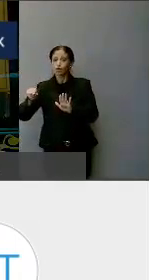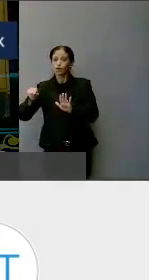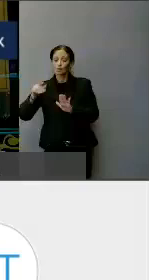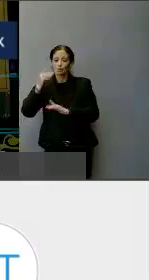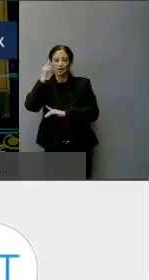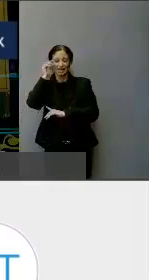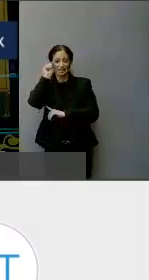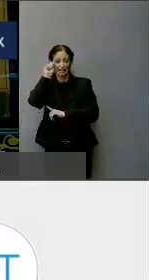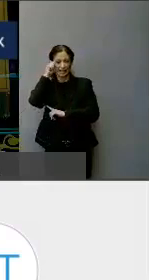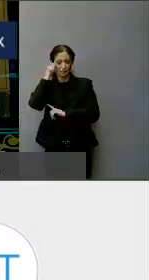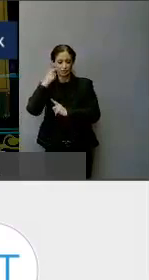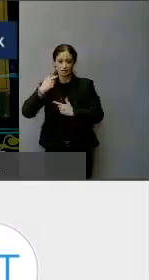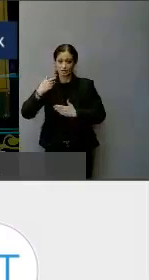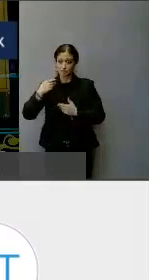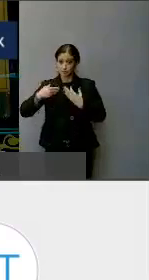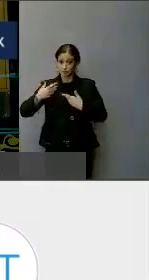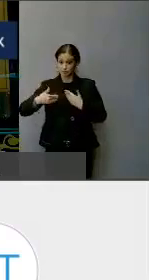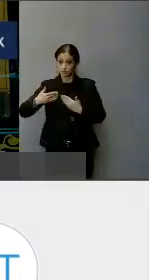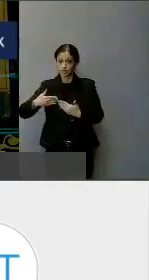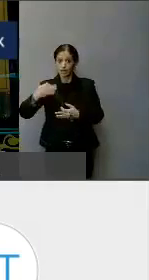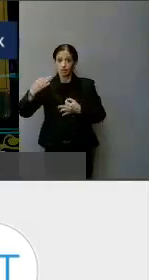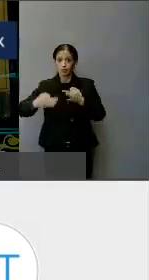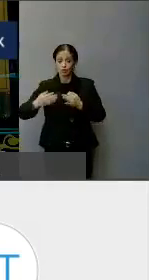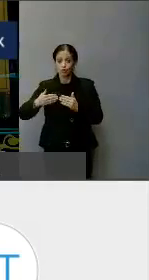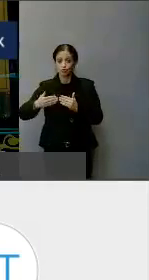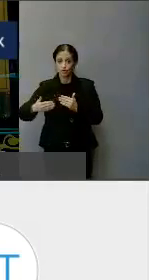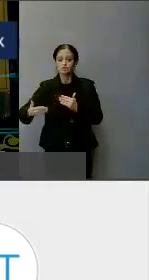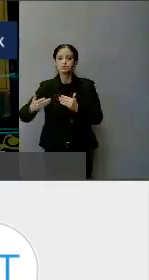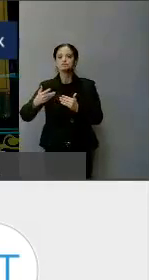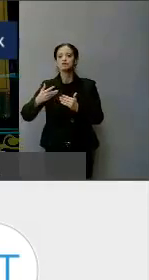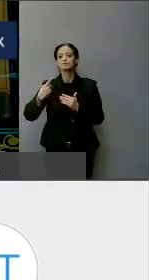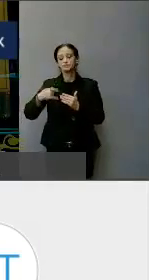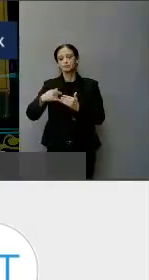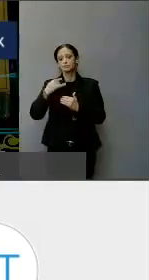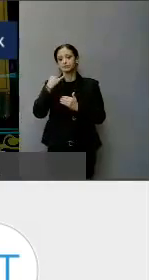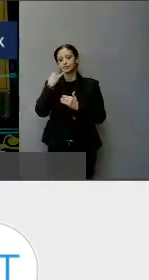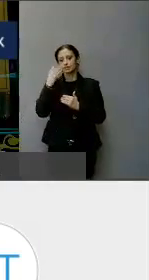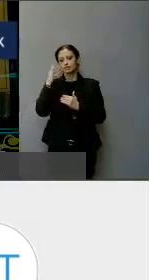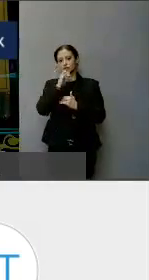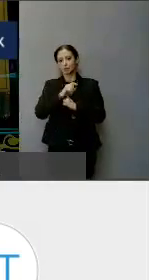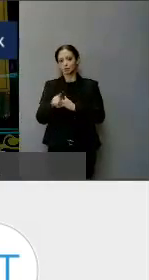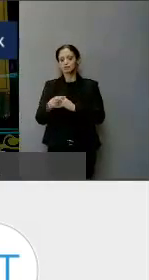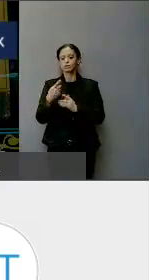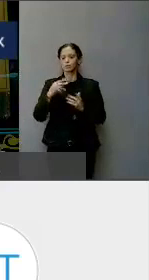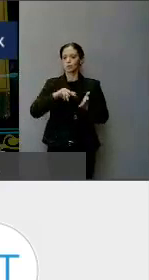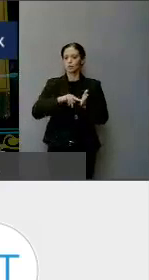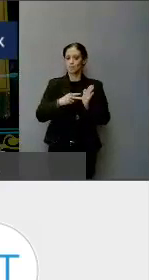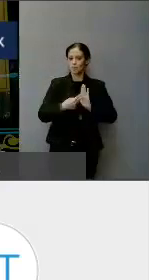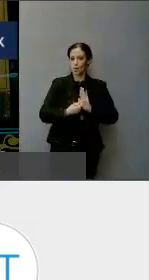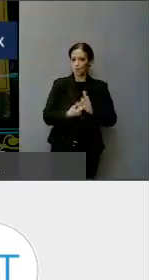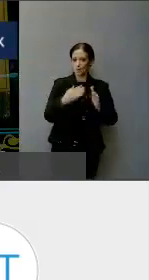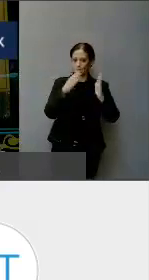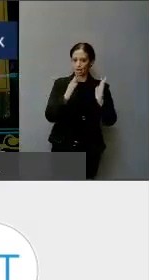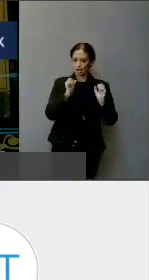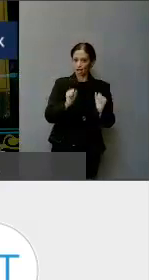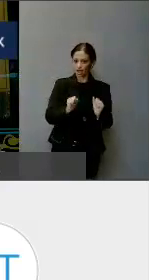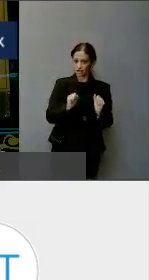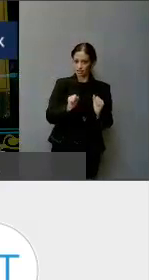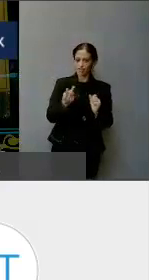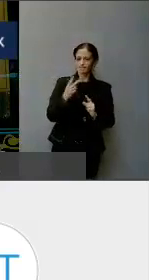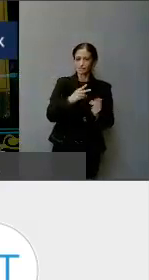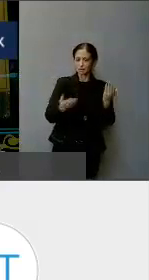che viene processata si può facilmente comprendere come quello abitativo sia un problema molto sentito dalle donne vittime di